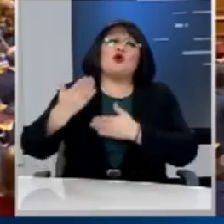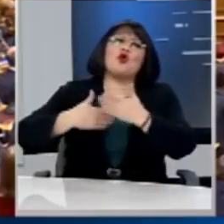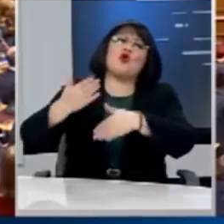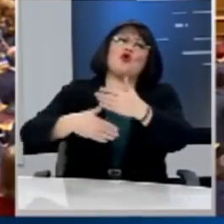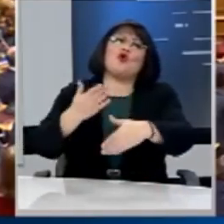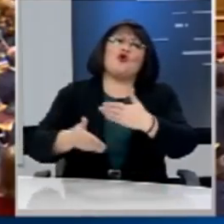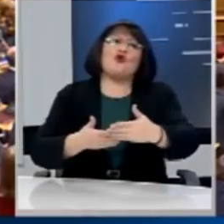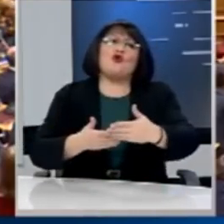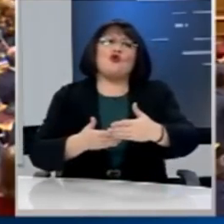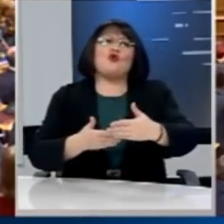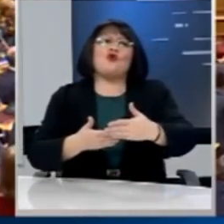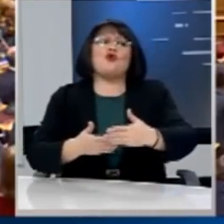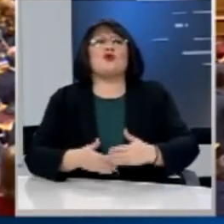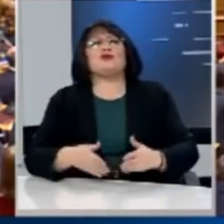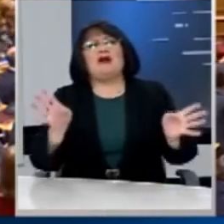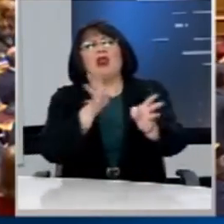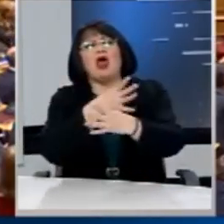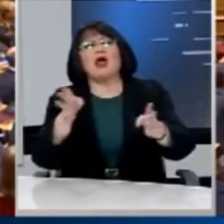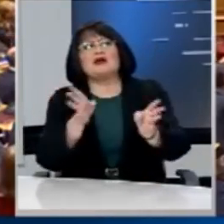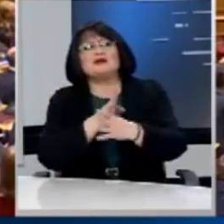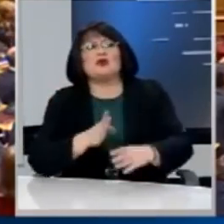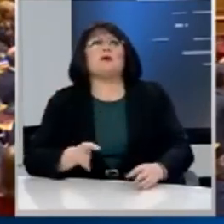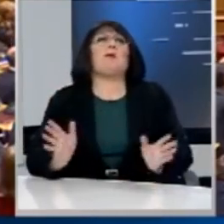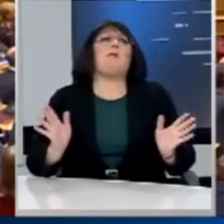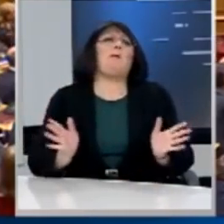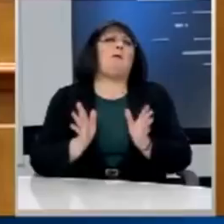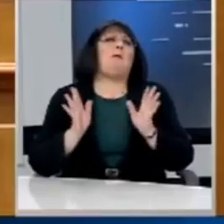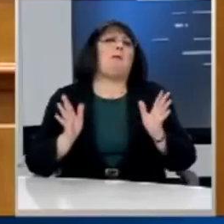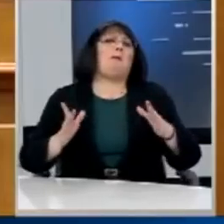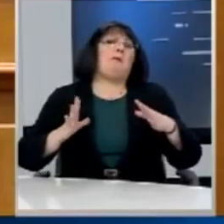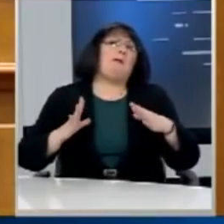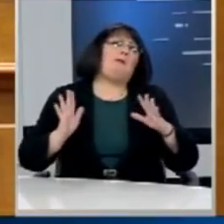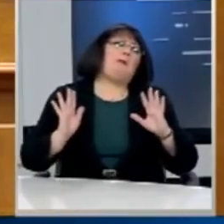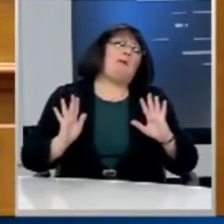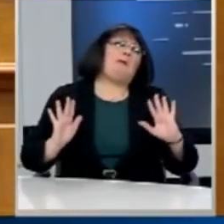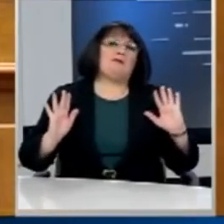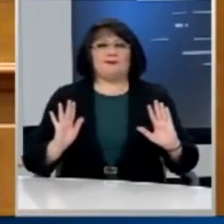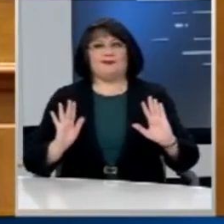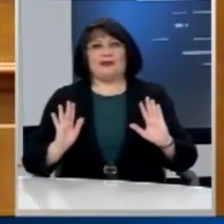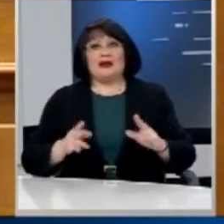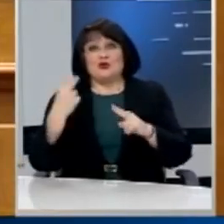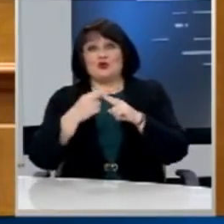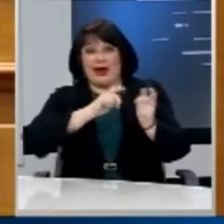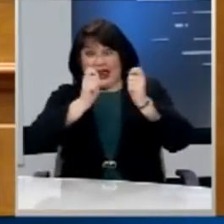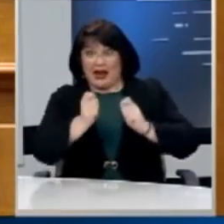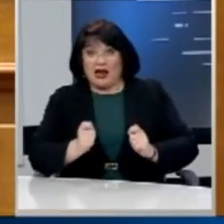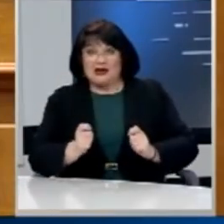χρόνια ραθυμίας και λαϊκισμού. Οι μεγάλες αλλαγές,